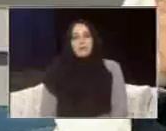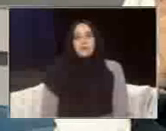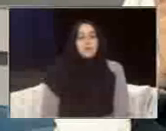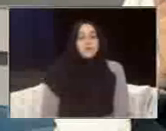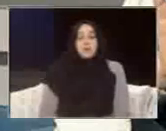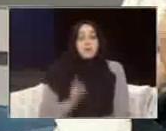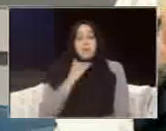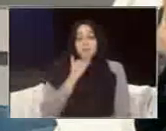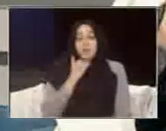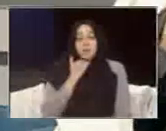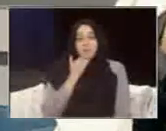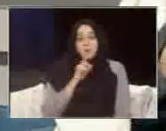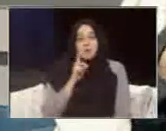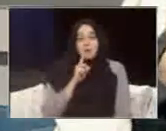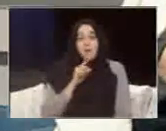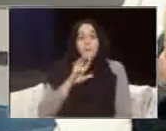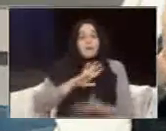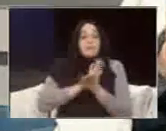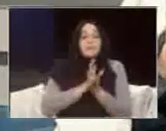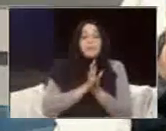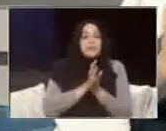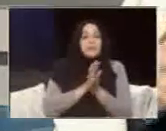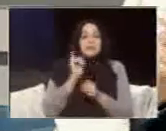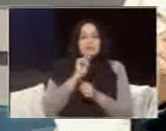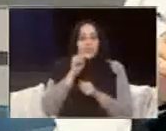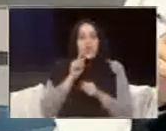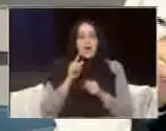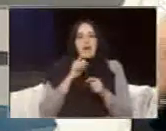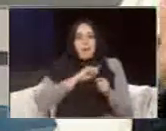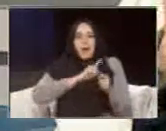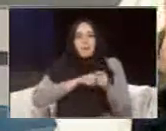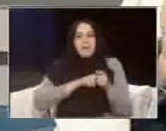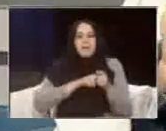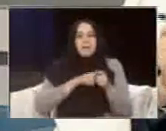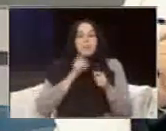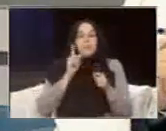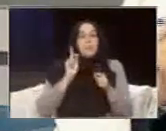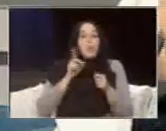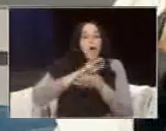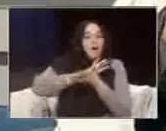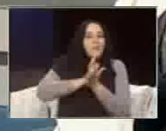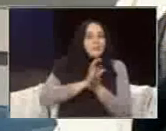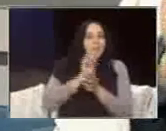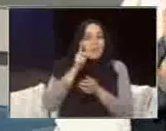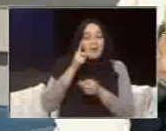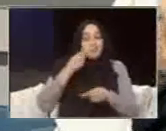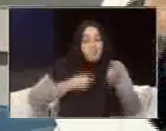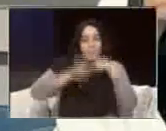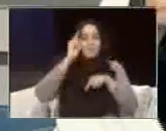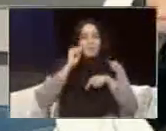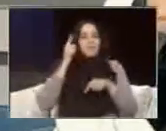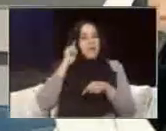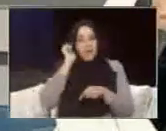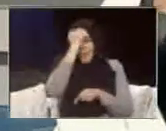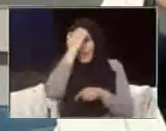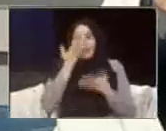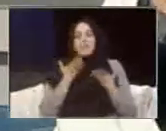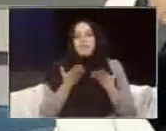تماما. لا تظلمن اذا ما كنت مقتدرا، فالظلم ترجع عقباه الى